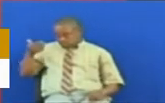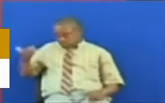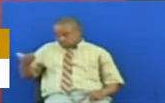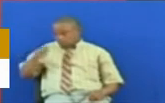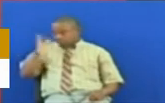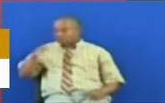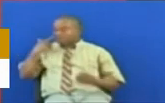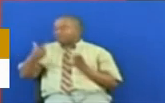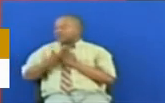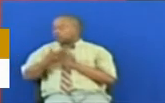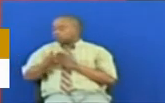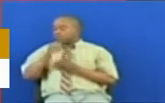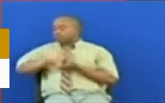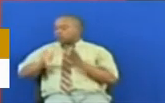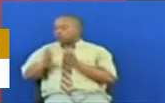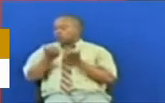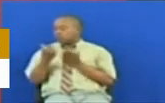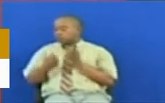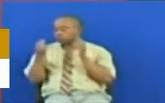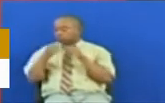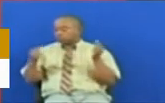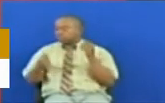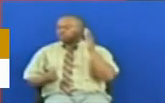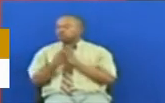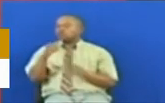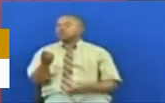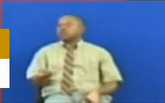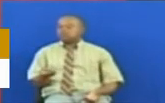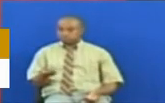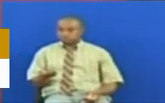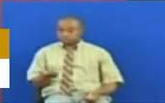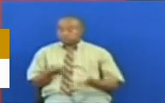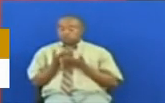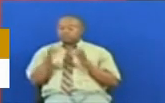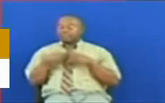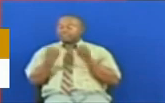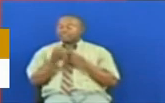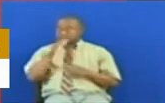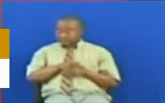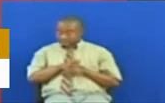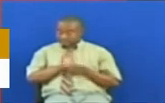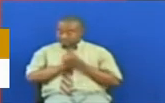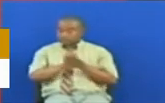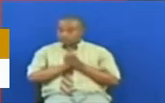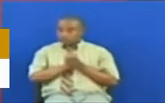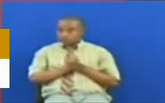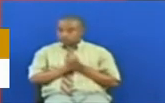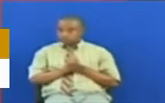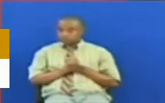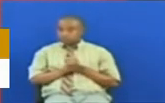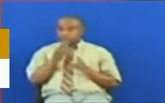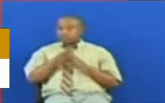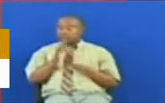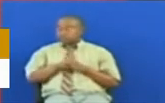kitatokea. Kwa sababu sehemu nyingi au kwenye taasisi nyingi hizi za muungano, mikwamo inatokea